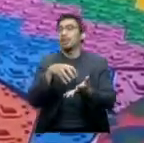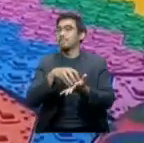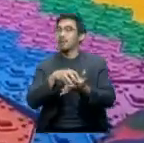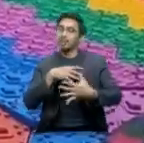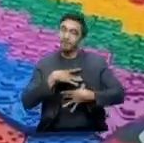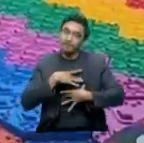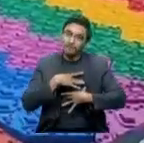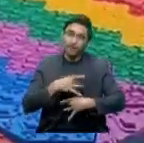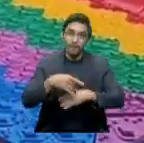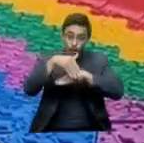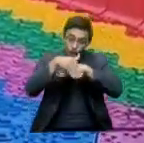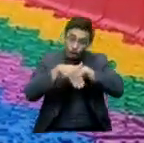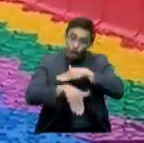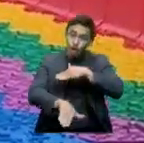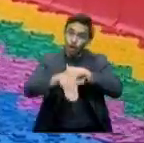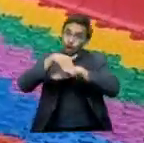Slide bisa dinikmati.